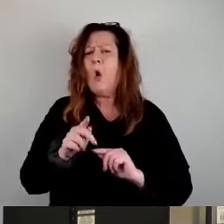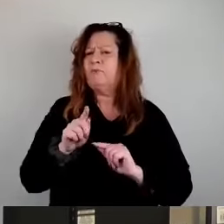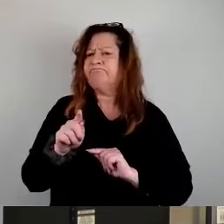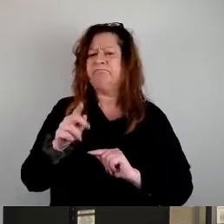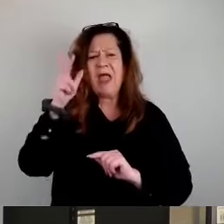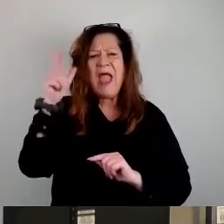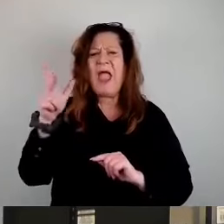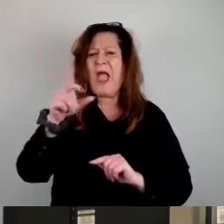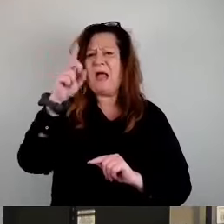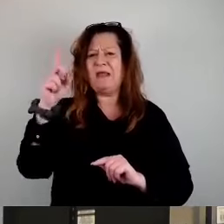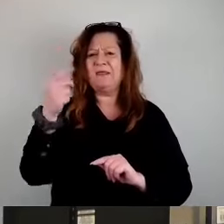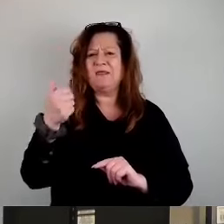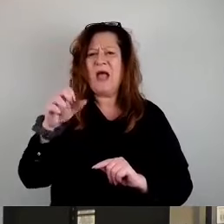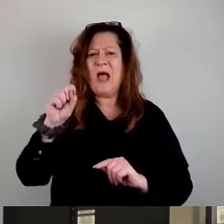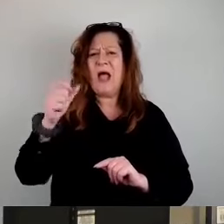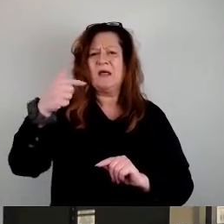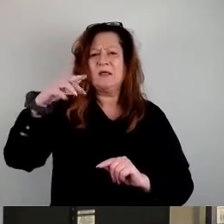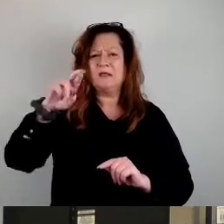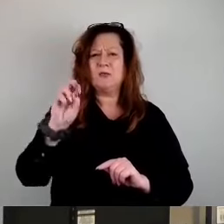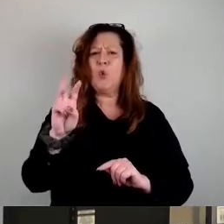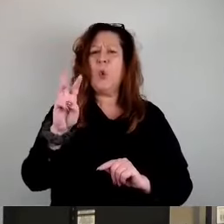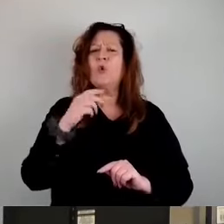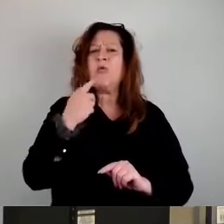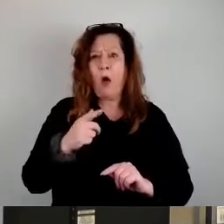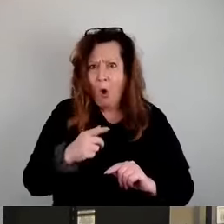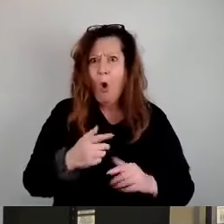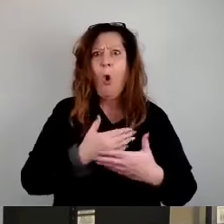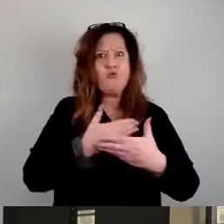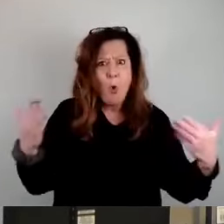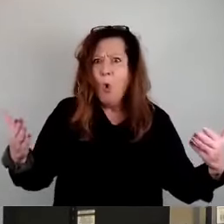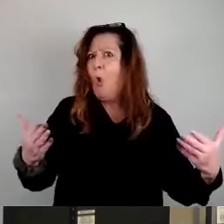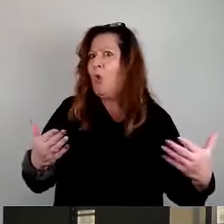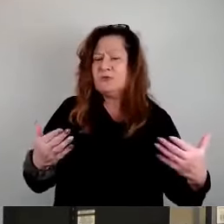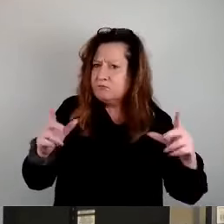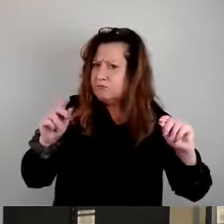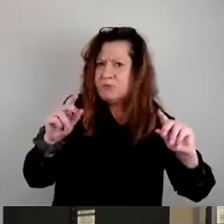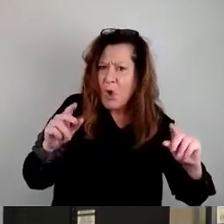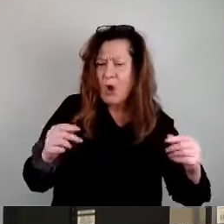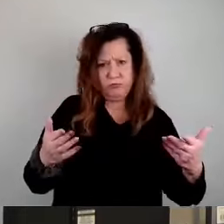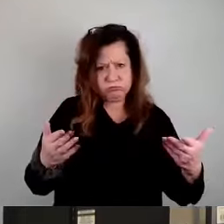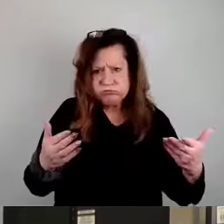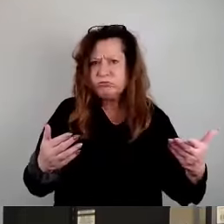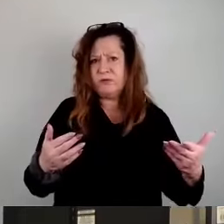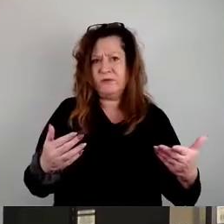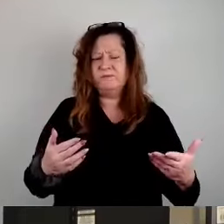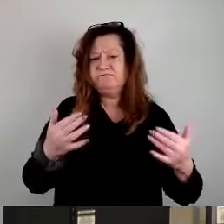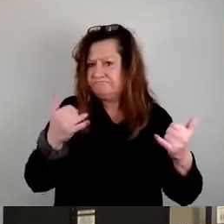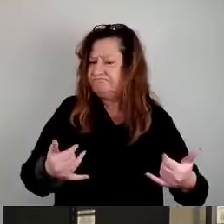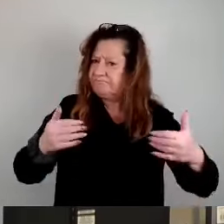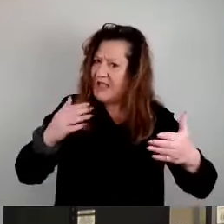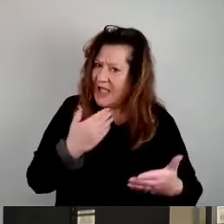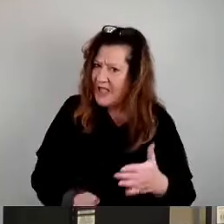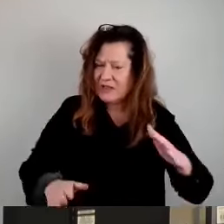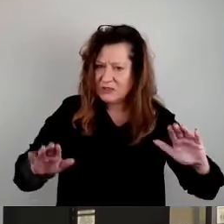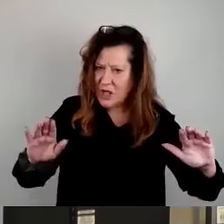Wir sollten das mal daraus jetzt was machen oder, wie man so schön sagt, endlich mal machen. Und wie es dann genau